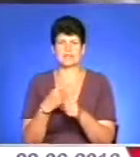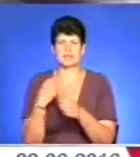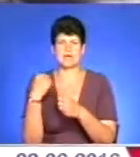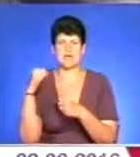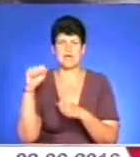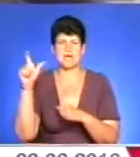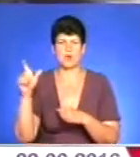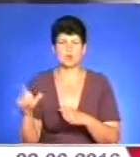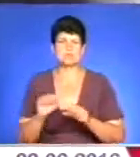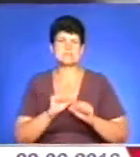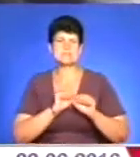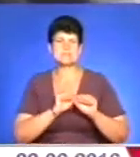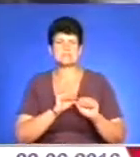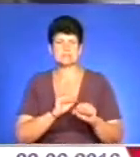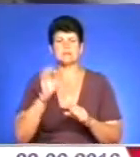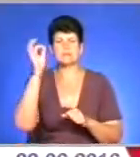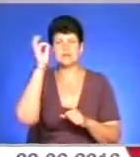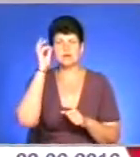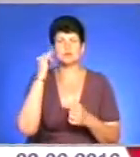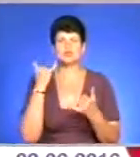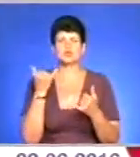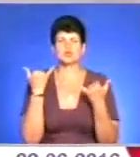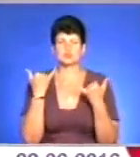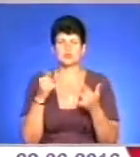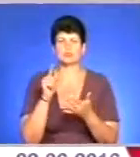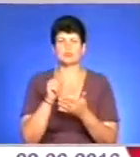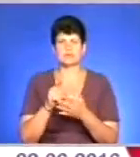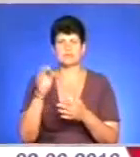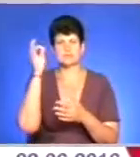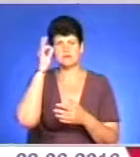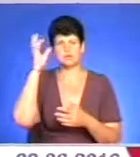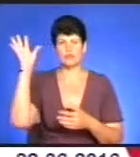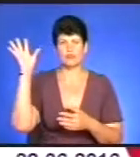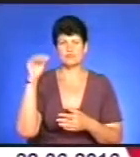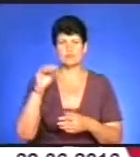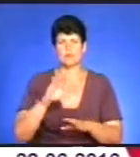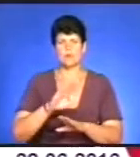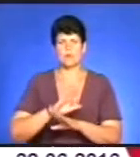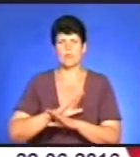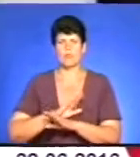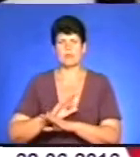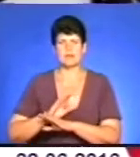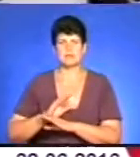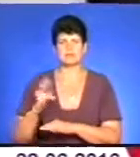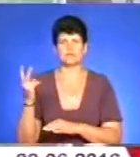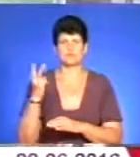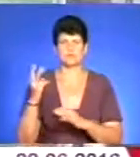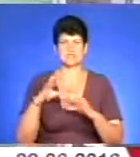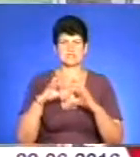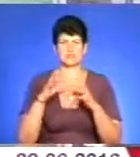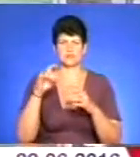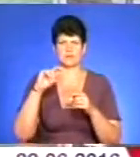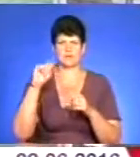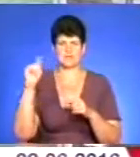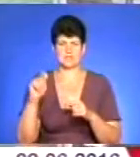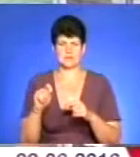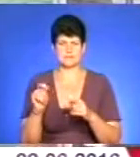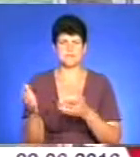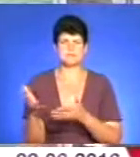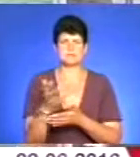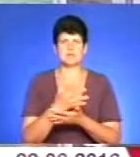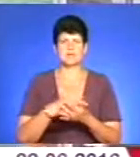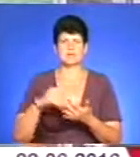захисників, які нагадують, що сьогодні мусимо згадувати усіх полеглих у Другій світовій війні. Збирати всю історію